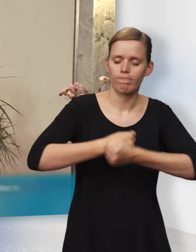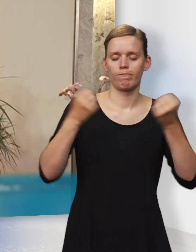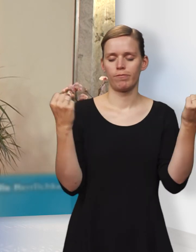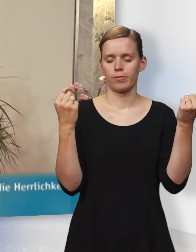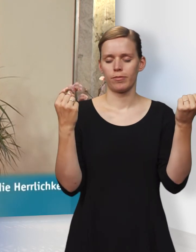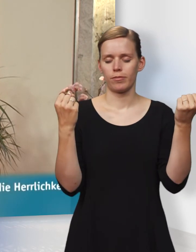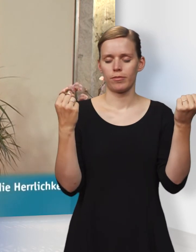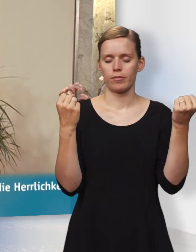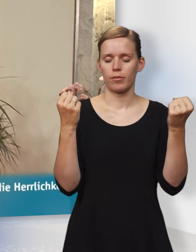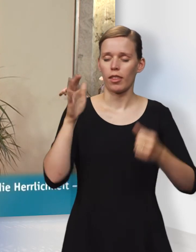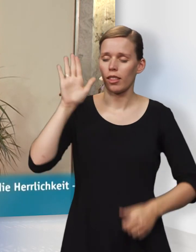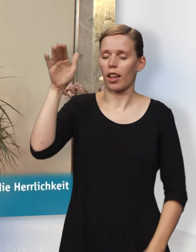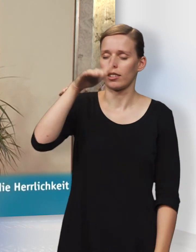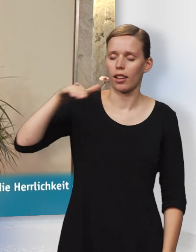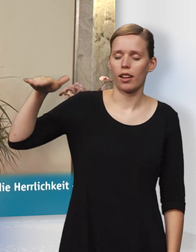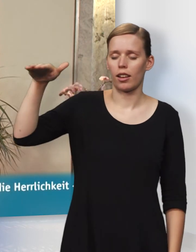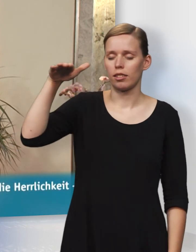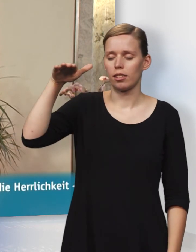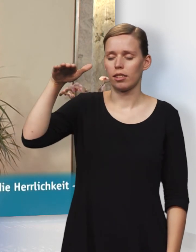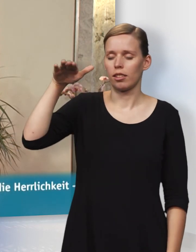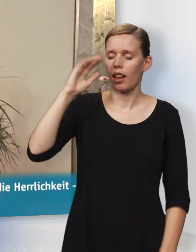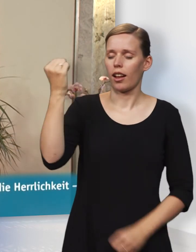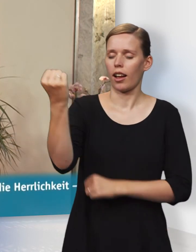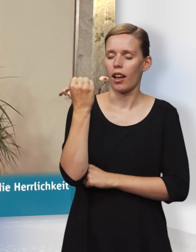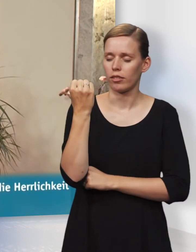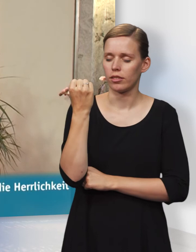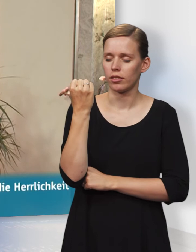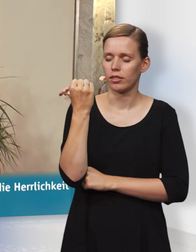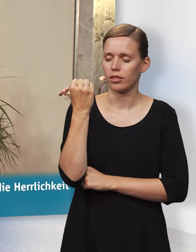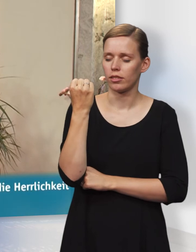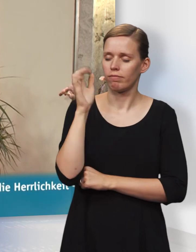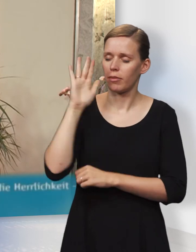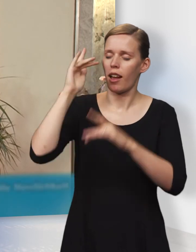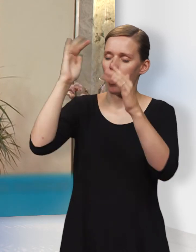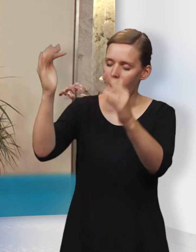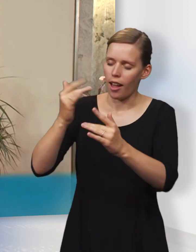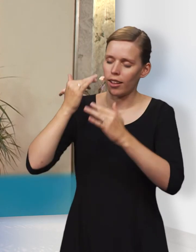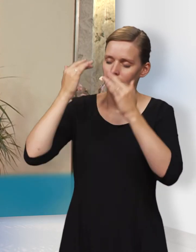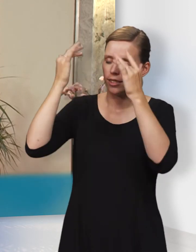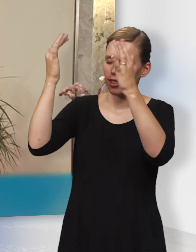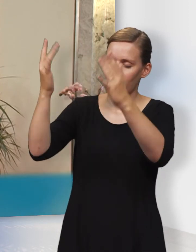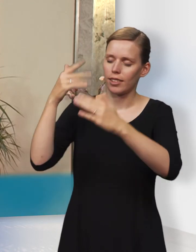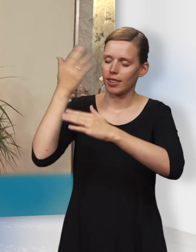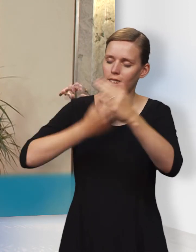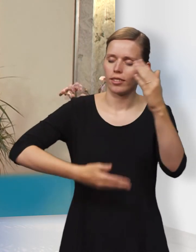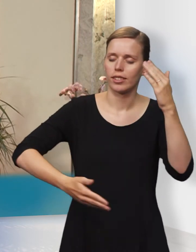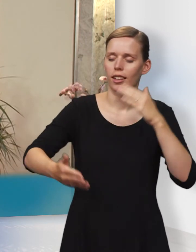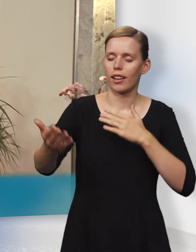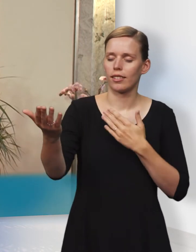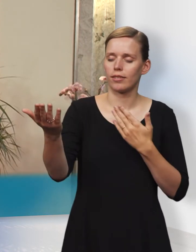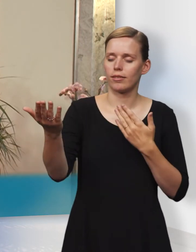Bösen. Denn dein ist das Reich und die Kraft und die Herrlichkeit in